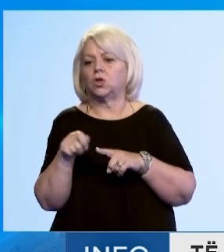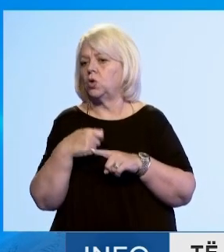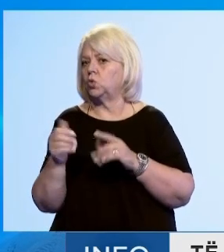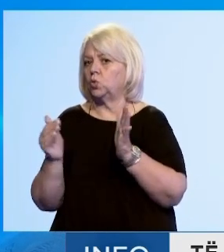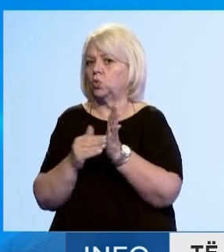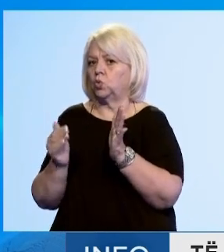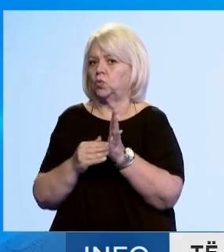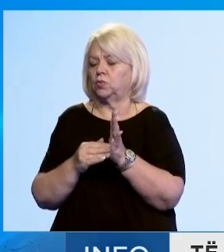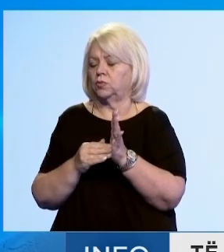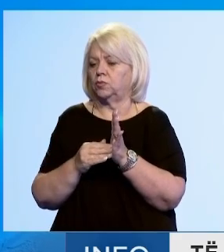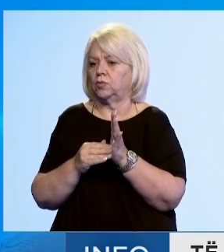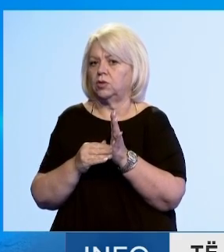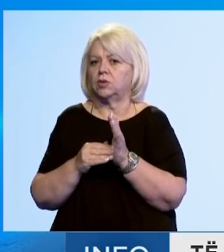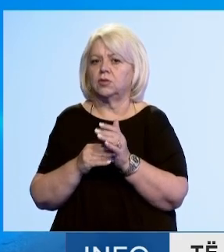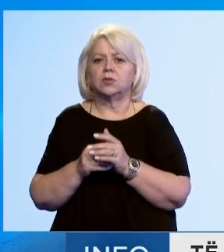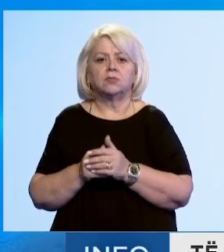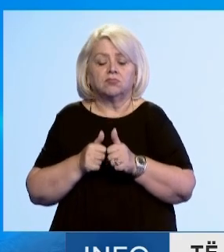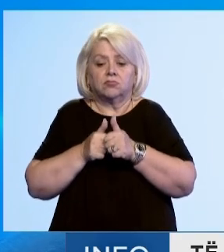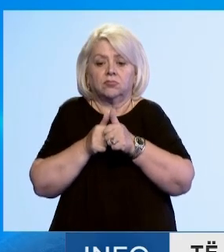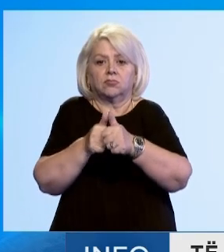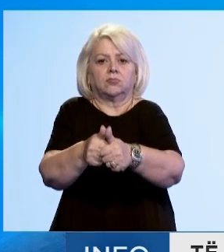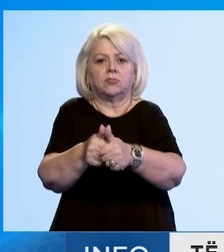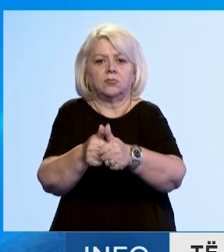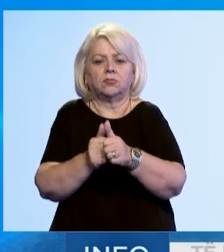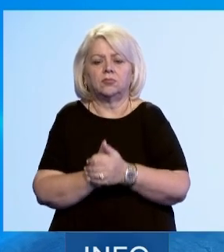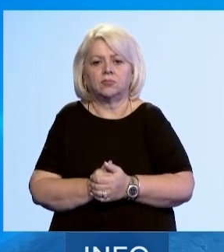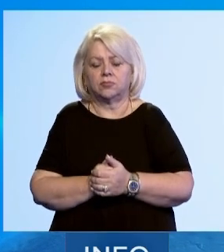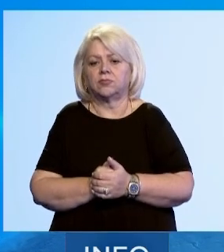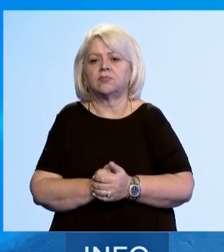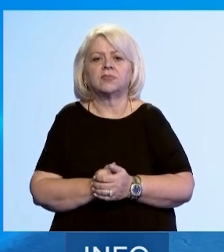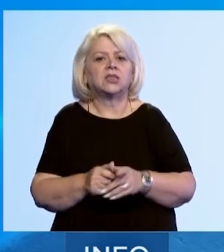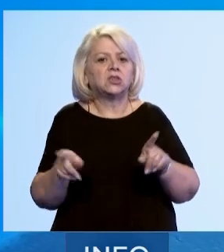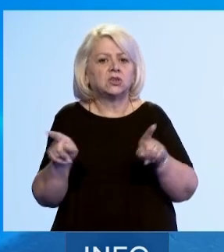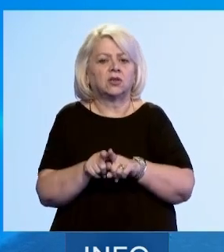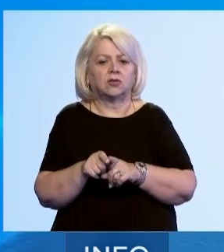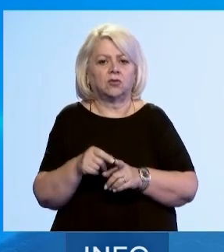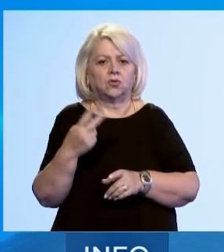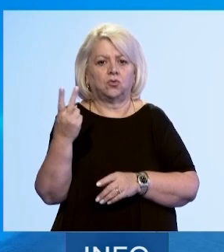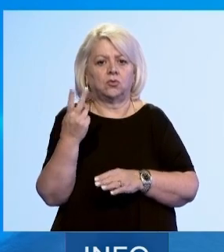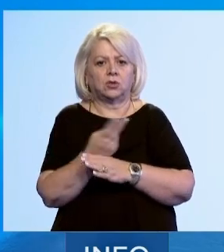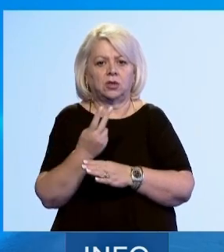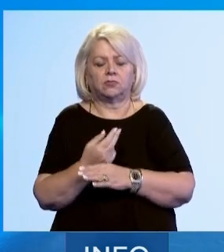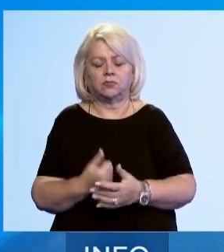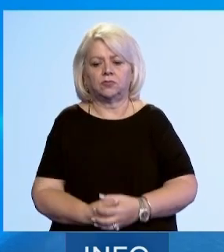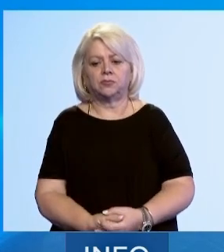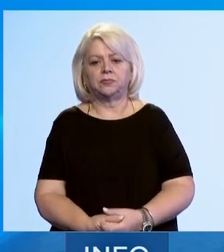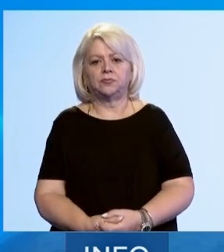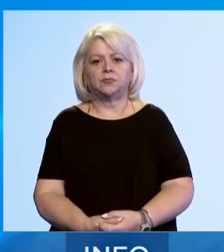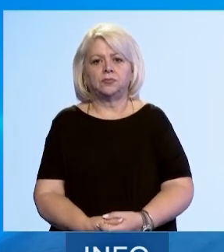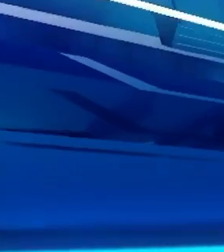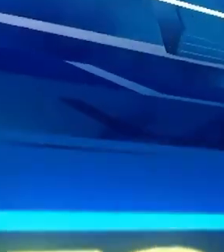jenë busulla e orientimit të mbarvajtjes bilaterale dhe rajonale.